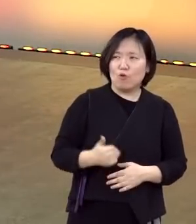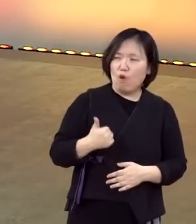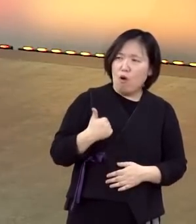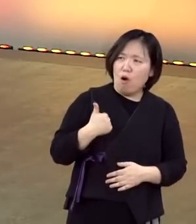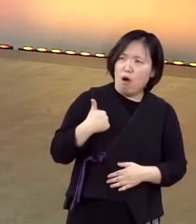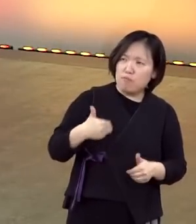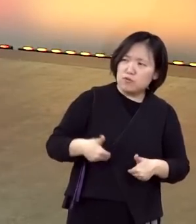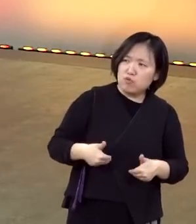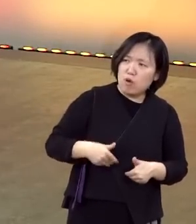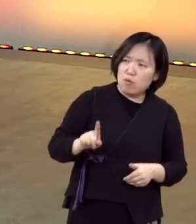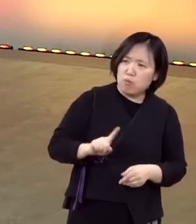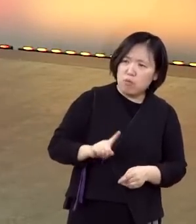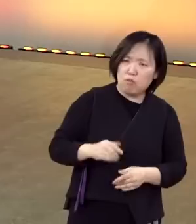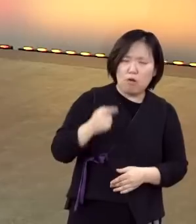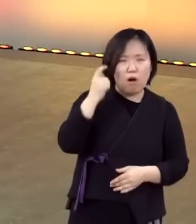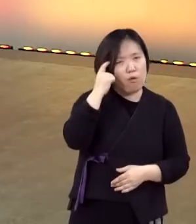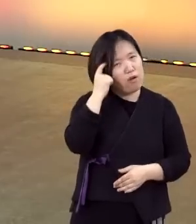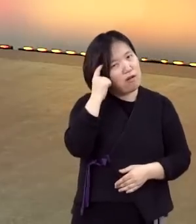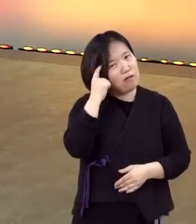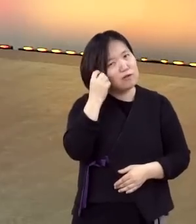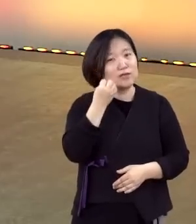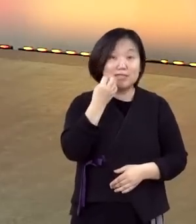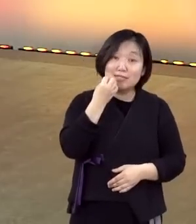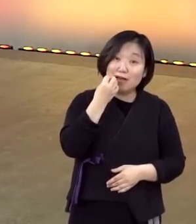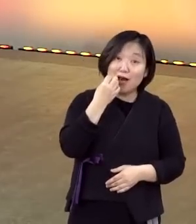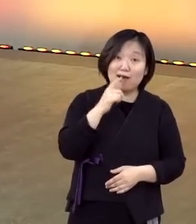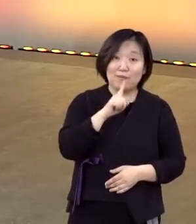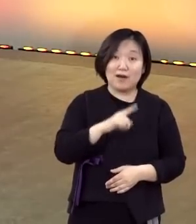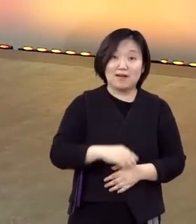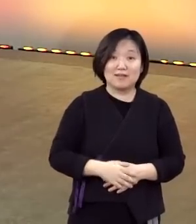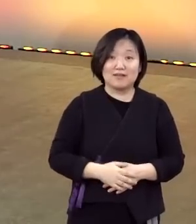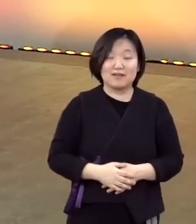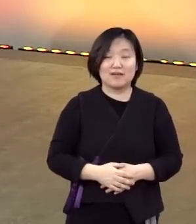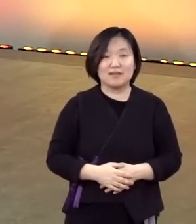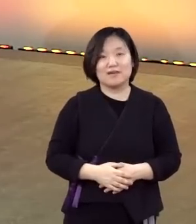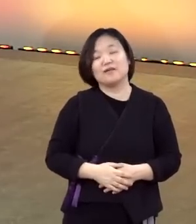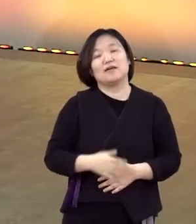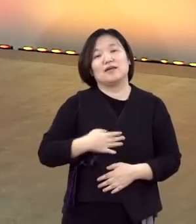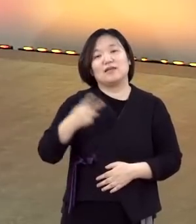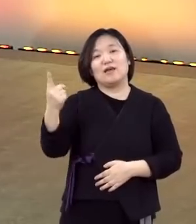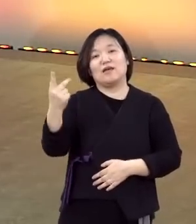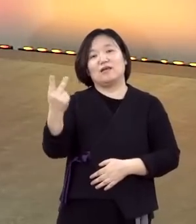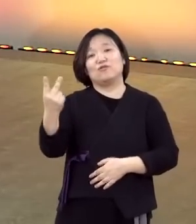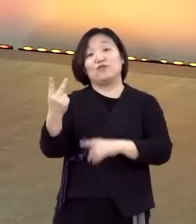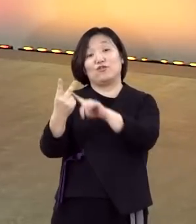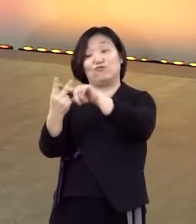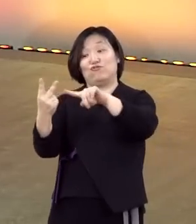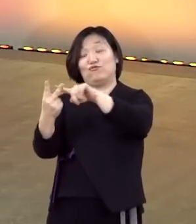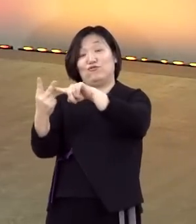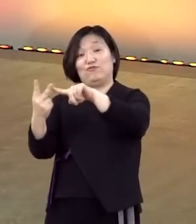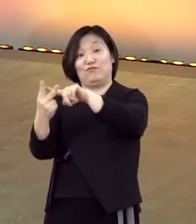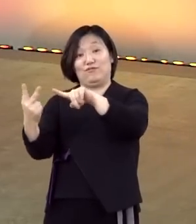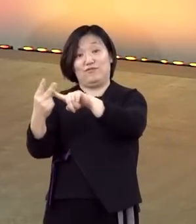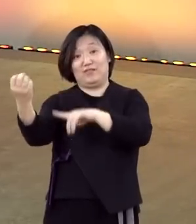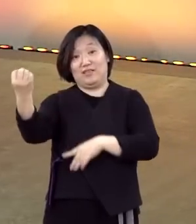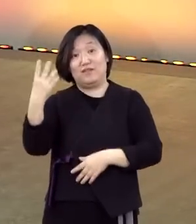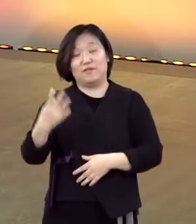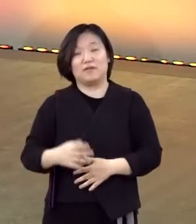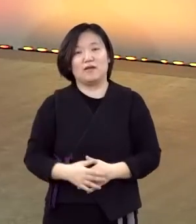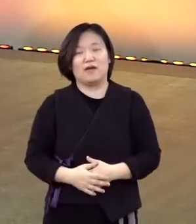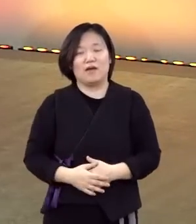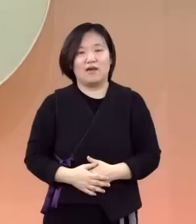그는 이여인들이왜저렇게행동하는지의아해하며이상한눈으로그들을바라보았다. 그러자여인들이말했다."스님